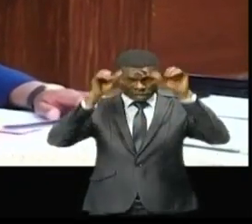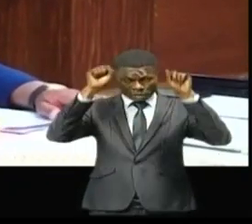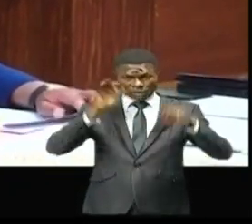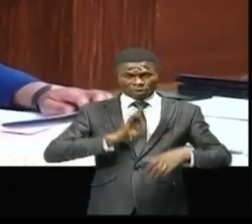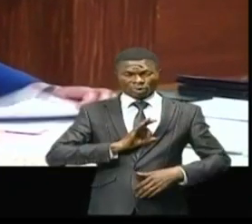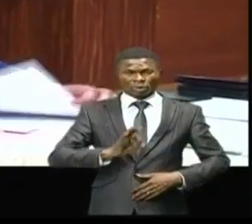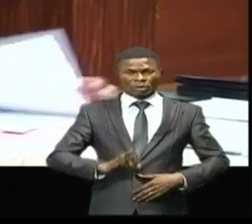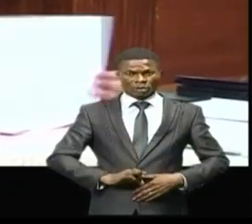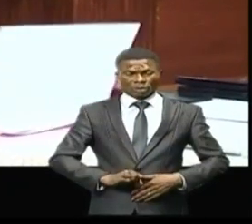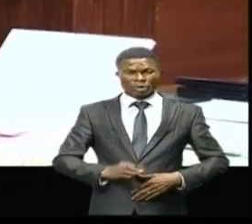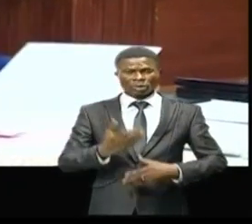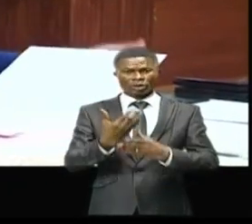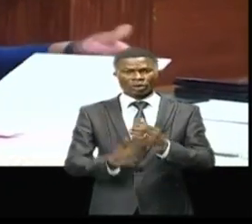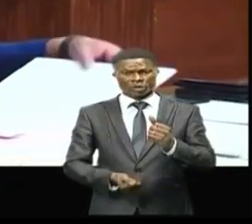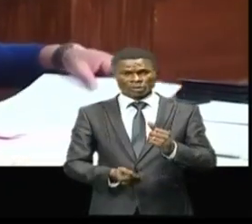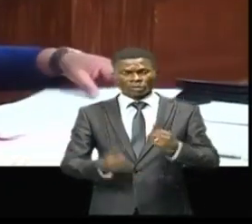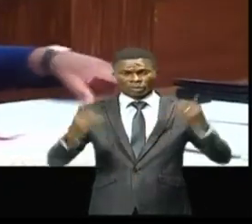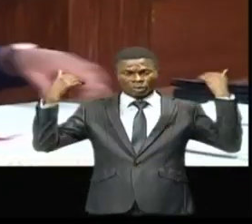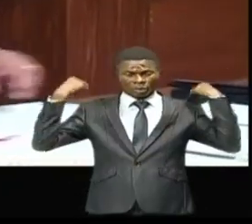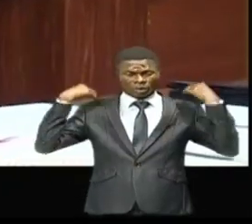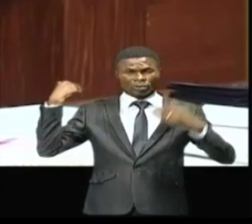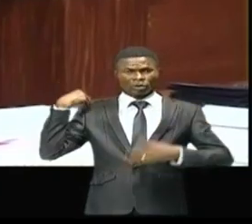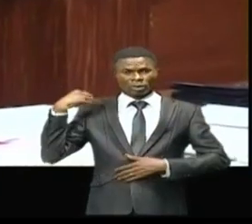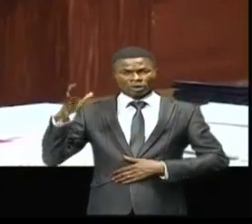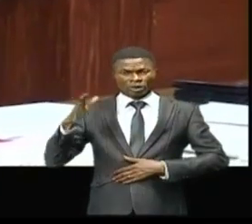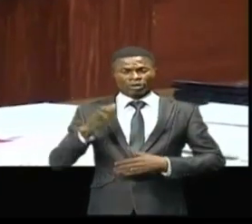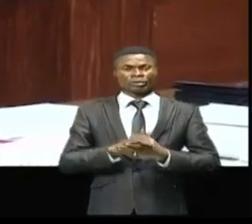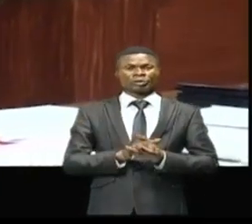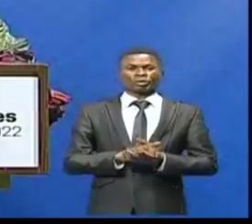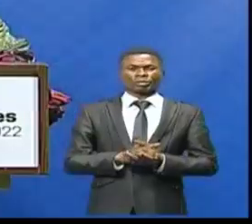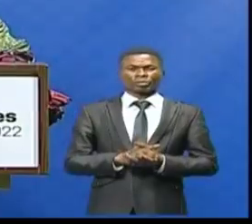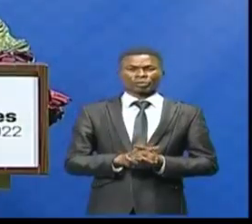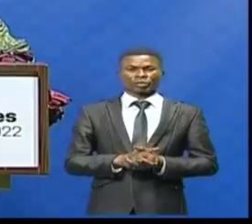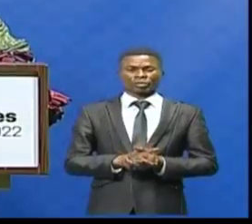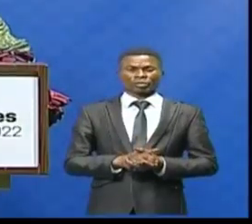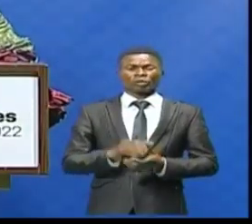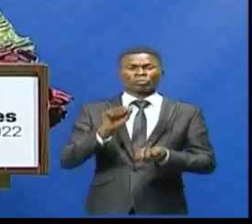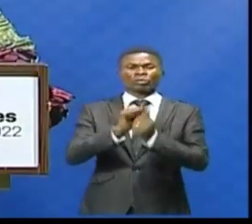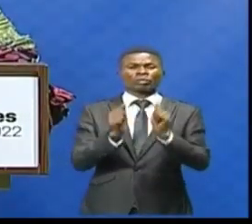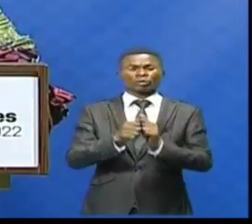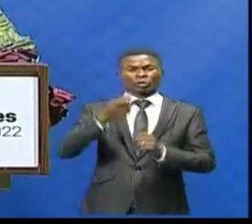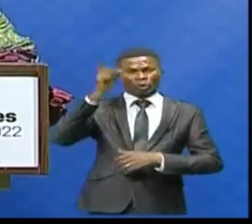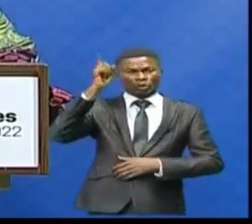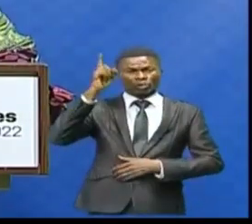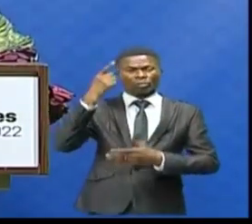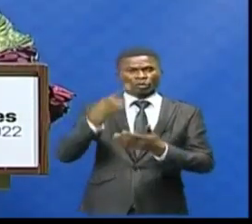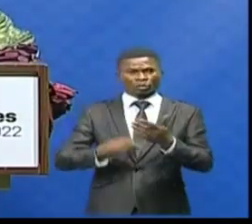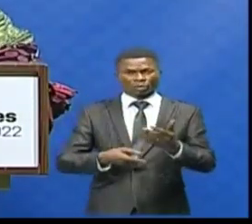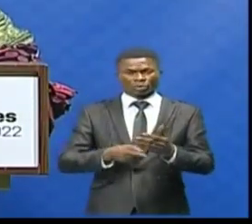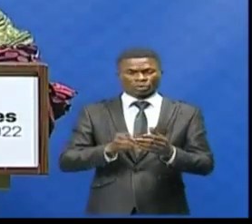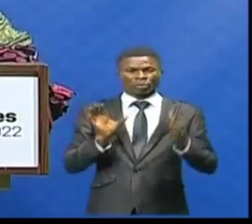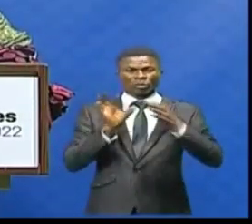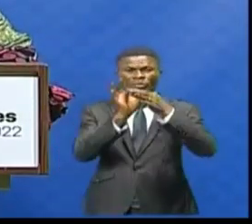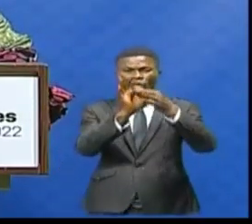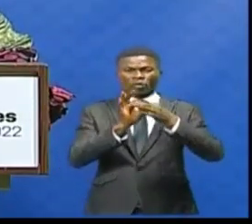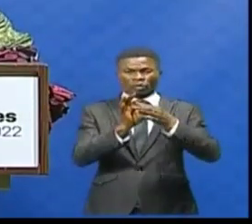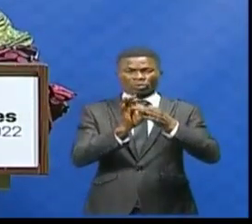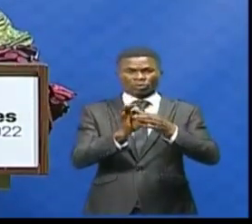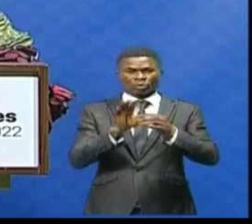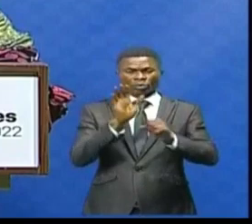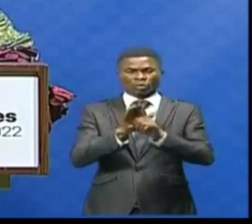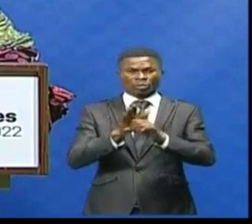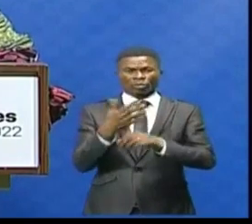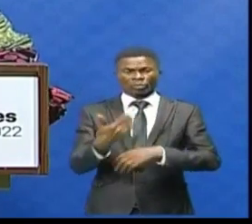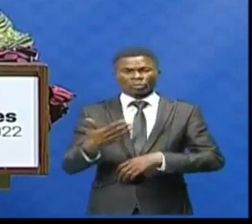le Président de la République chef de l'État avec comme thématique centrale la connectivité dans la diversité